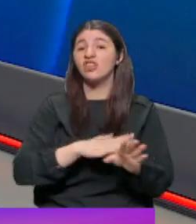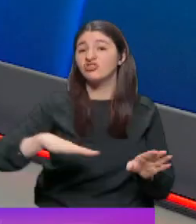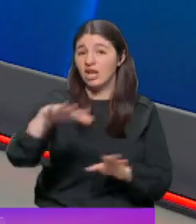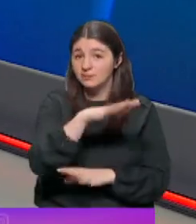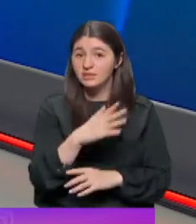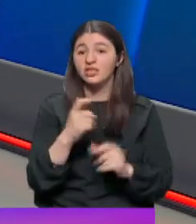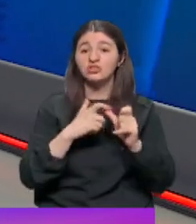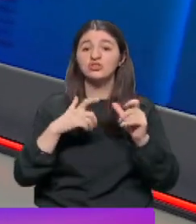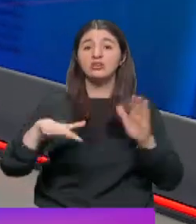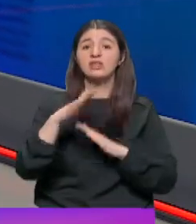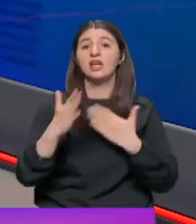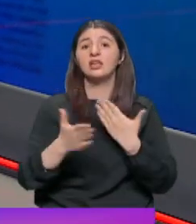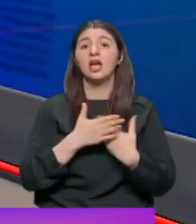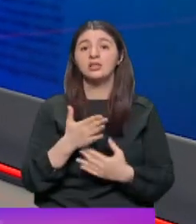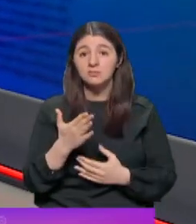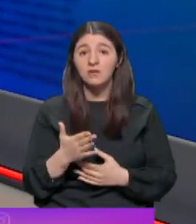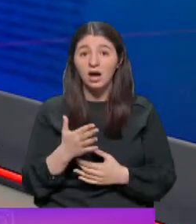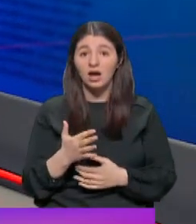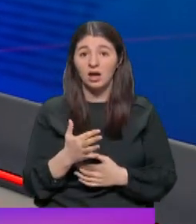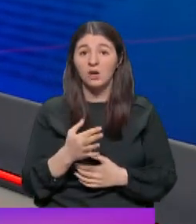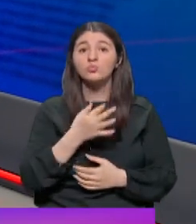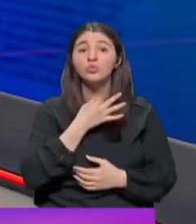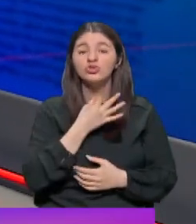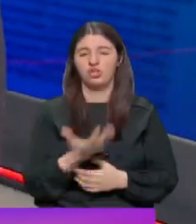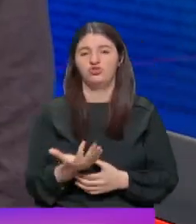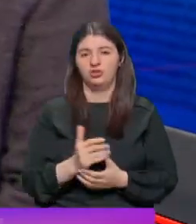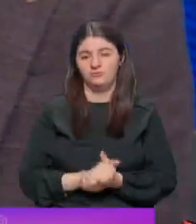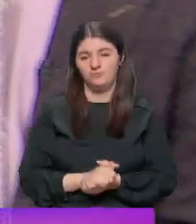Vatandaşlarımız sosyal yardıma muhtaç.